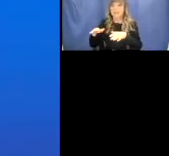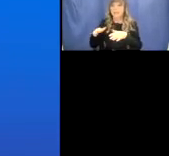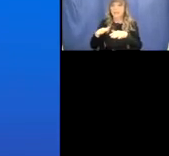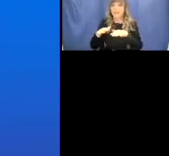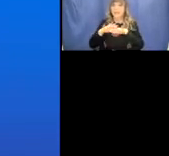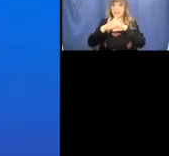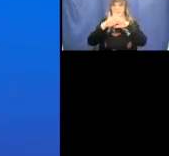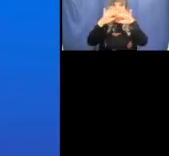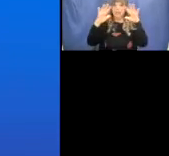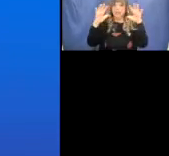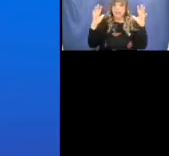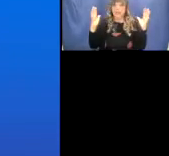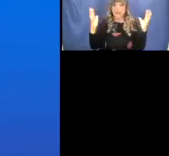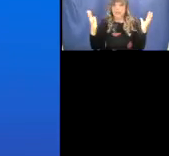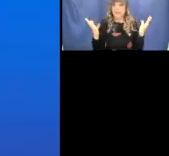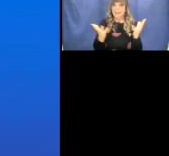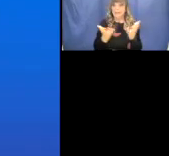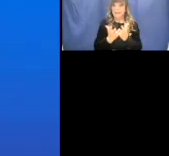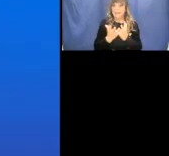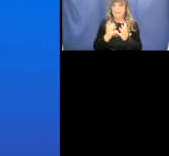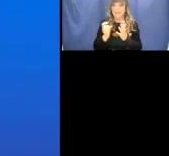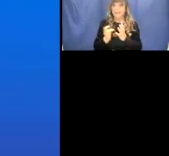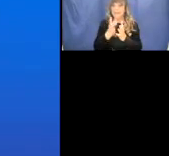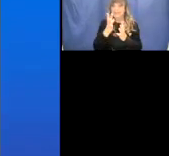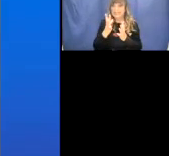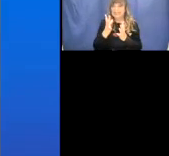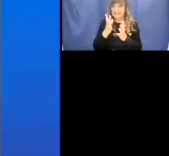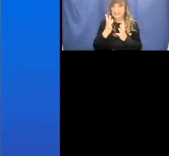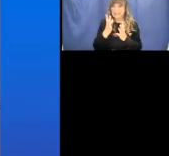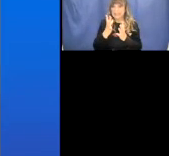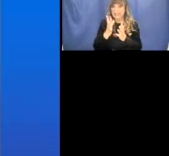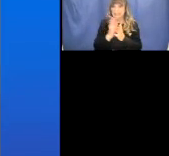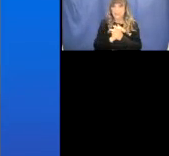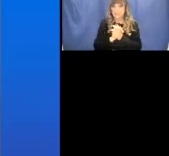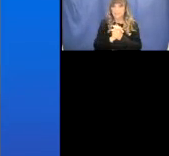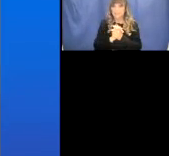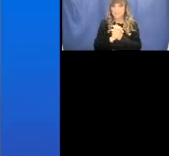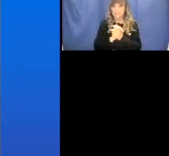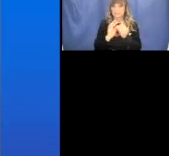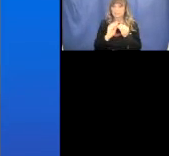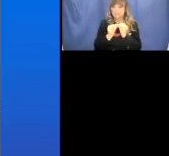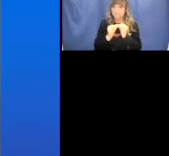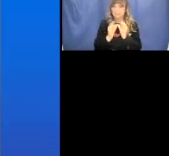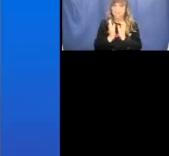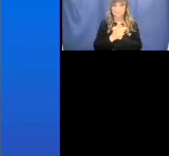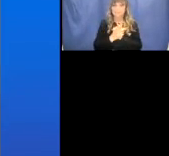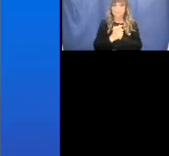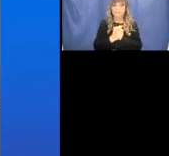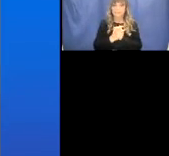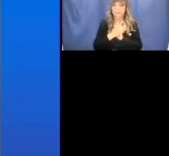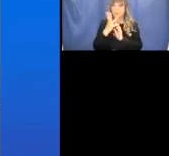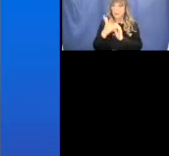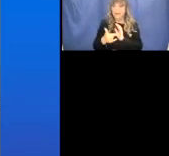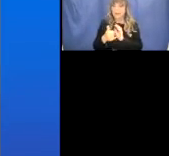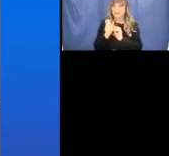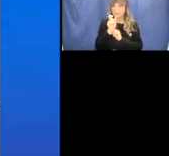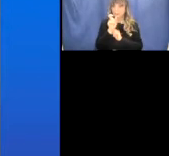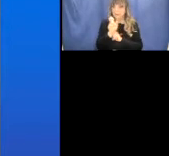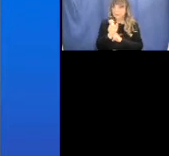cristallino inserì gina l'intera struttura cristallina altro termine